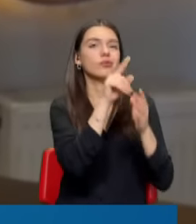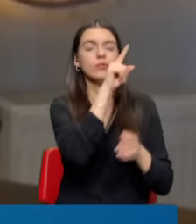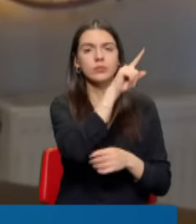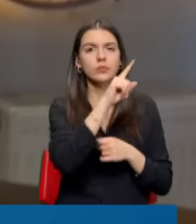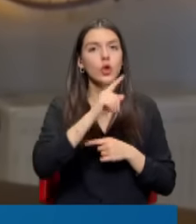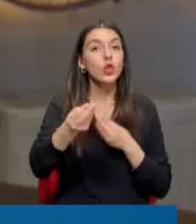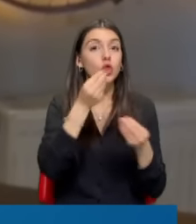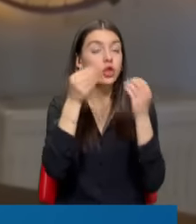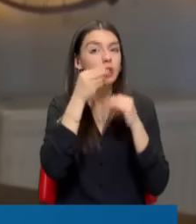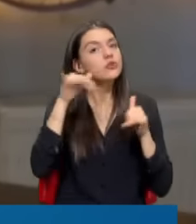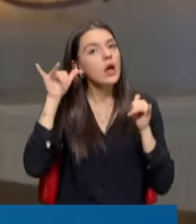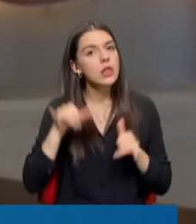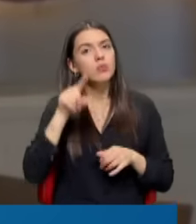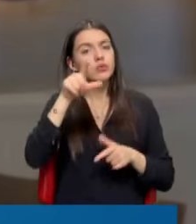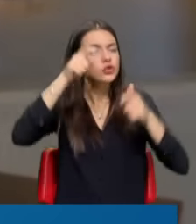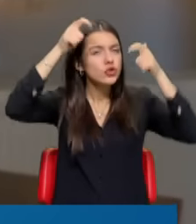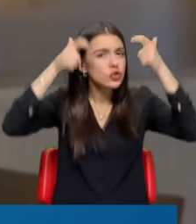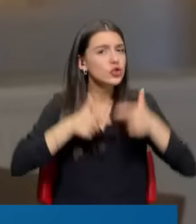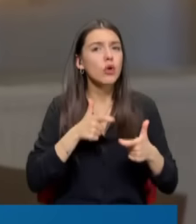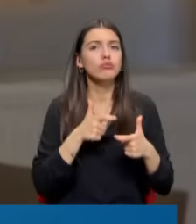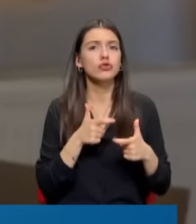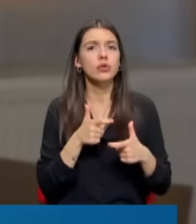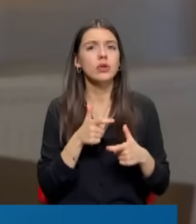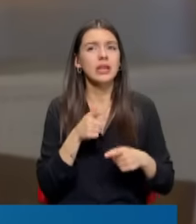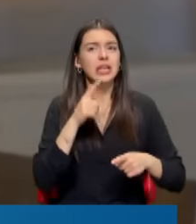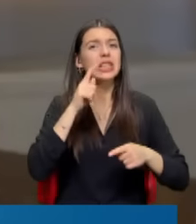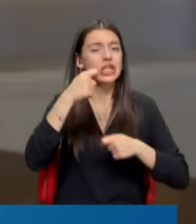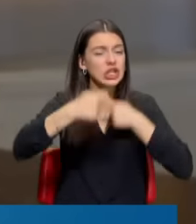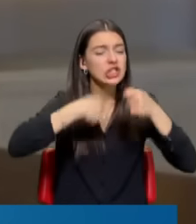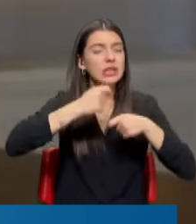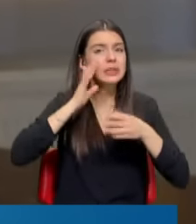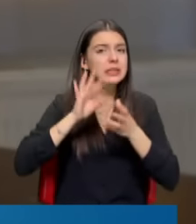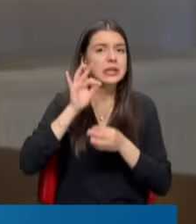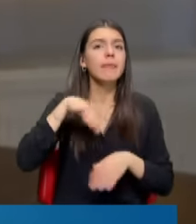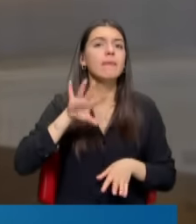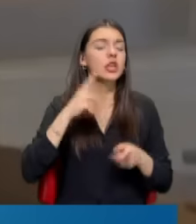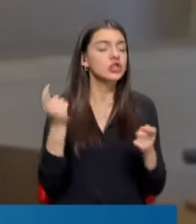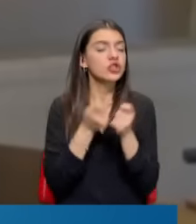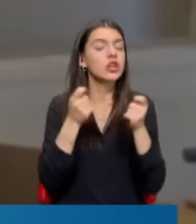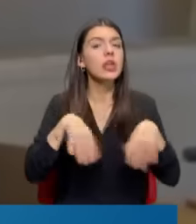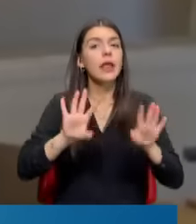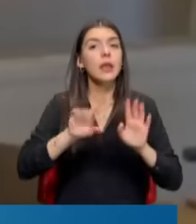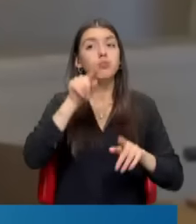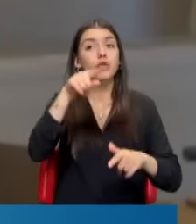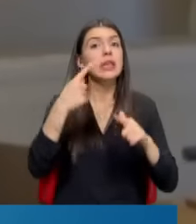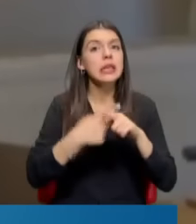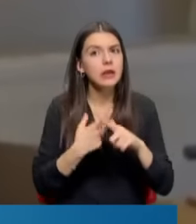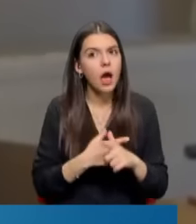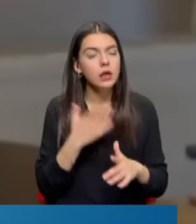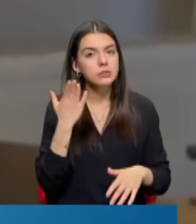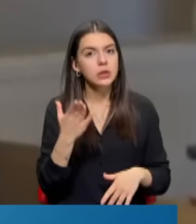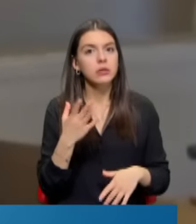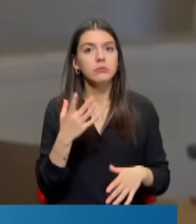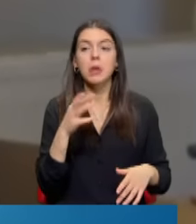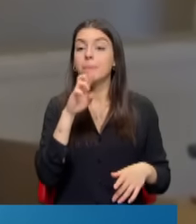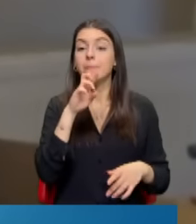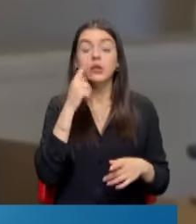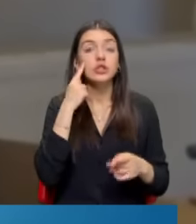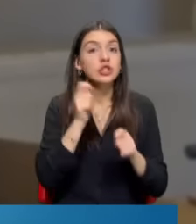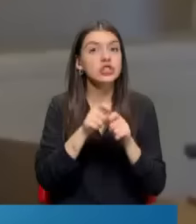haklı. Fakat bunun sorumlusu işletmeciler değil, çalışanlar değil. Burası kira mı? İşte kaç